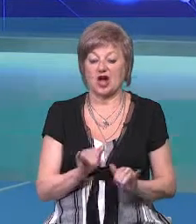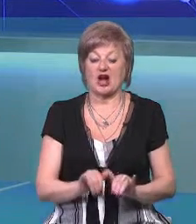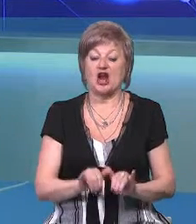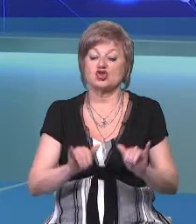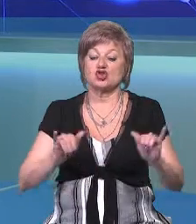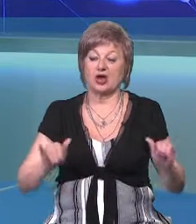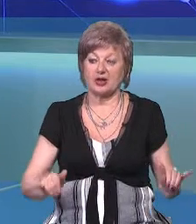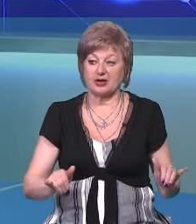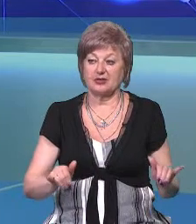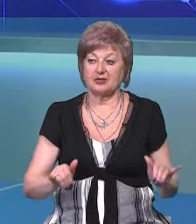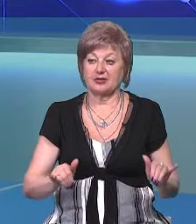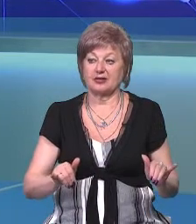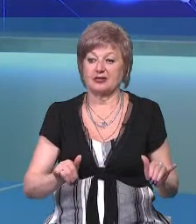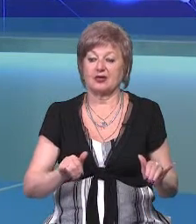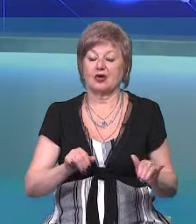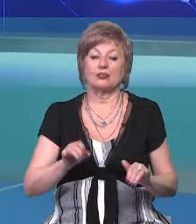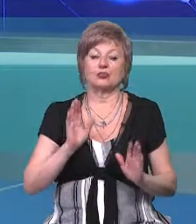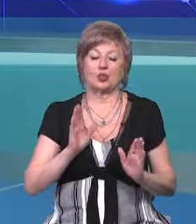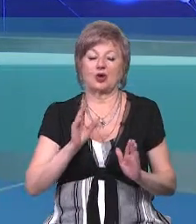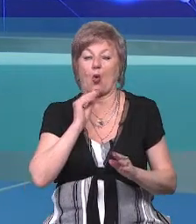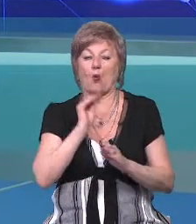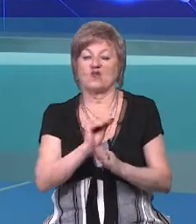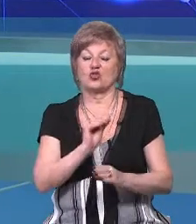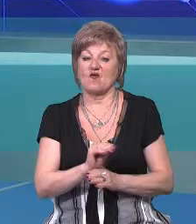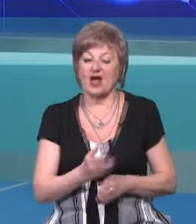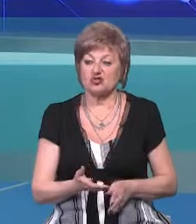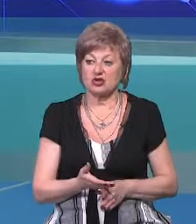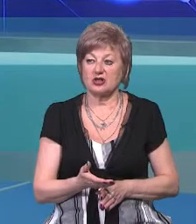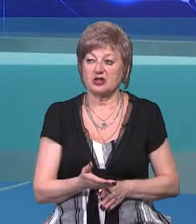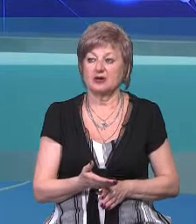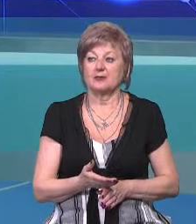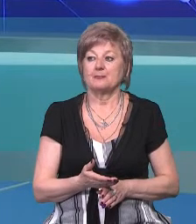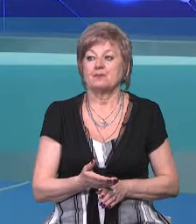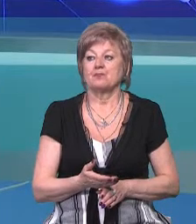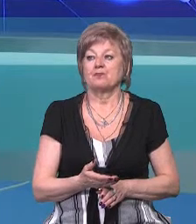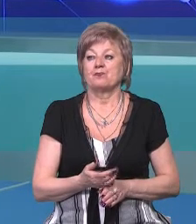розширено межі обвинувачення. От, тобто, ну,